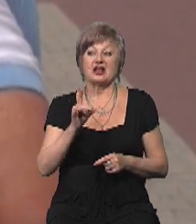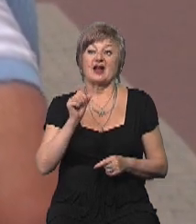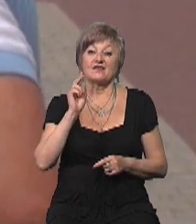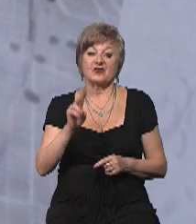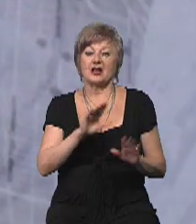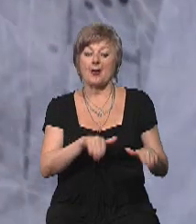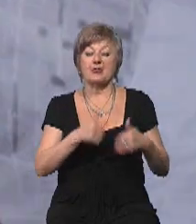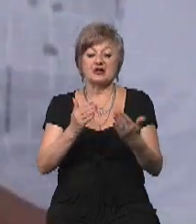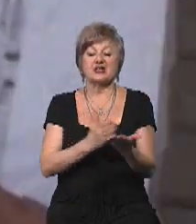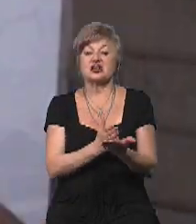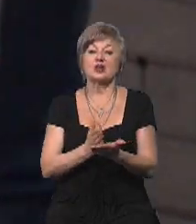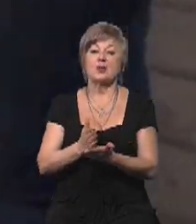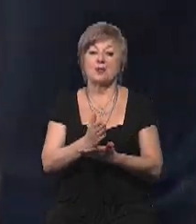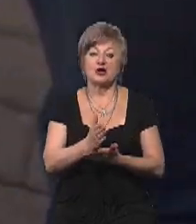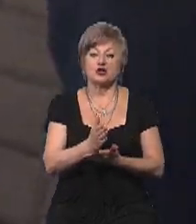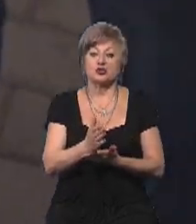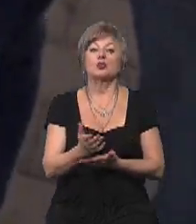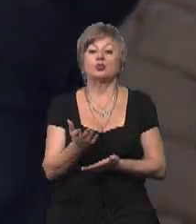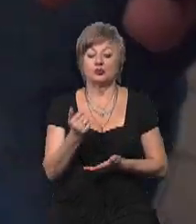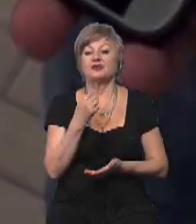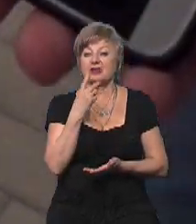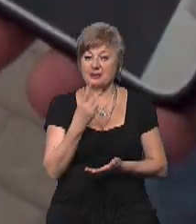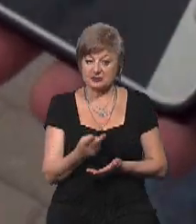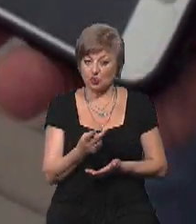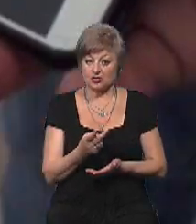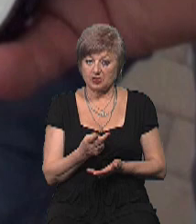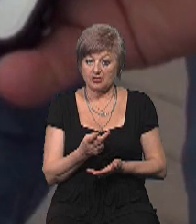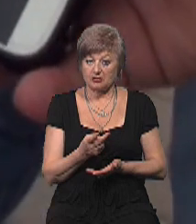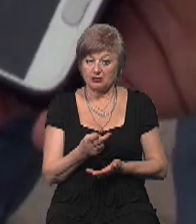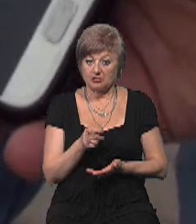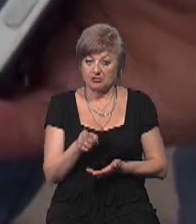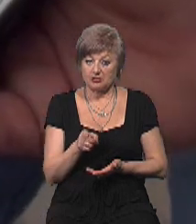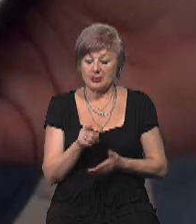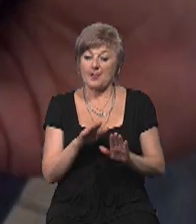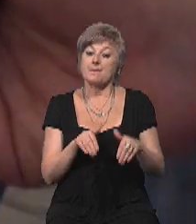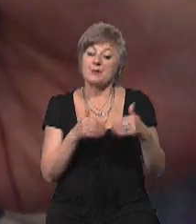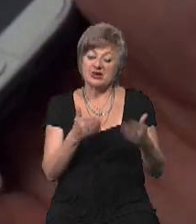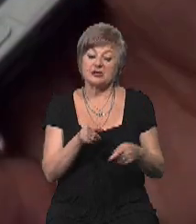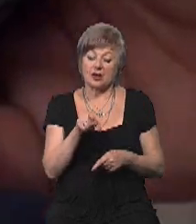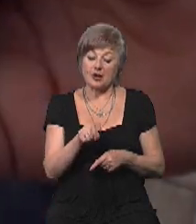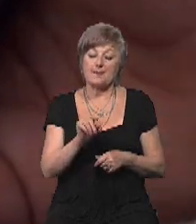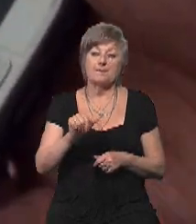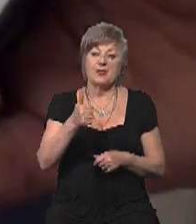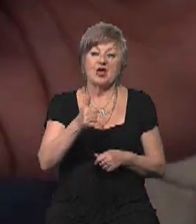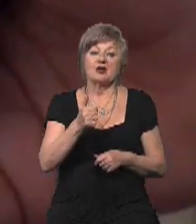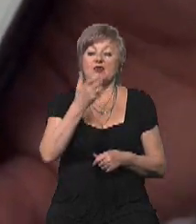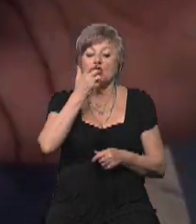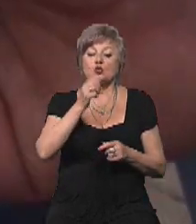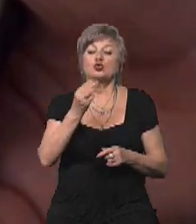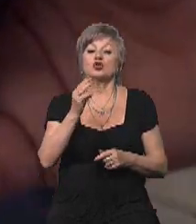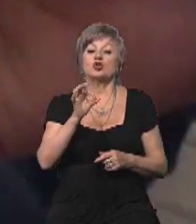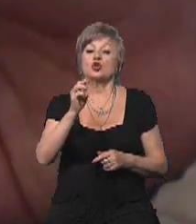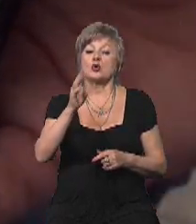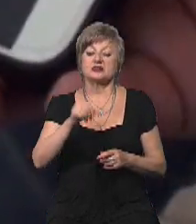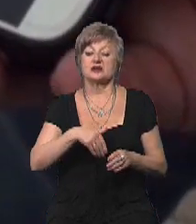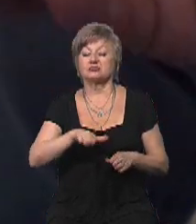пропонує маршрут. Ну, давайте тоді все согласуємо. Дивіться. От я пропоную зараз поїхати перше, Південне шосе, тут біля